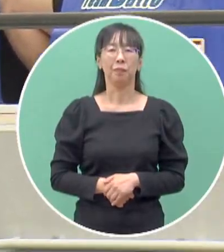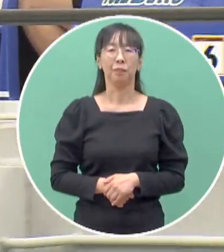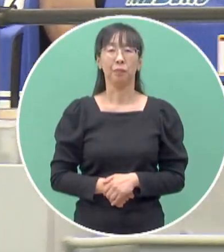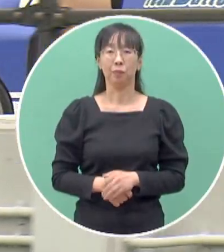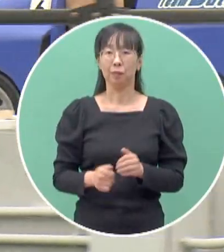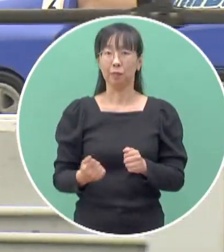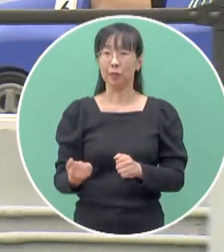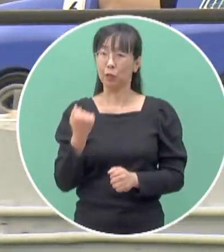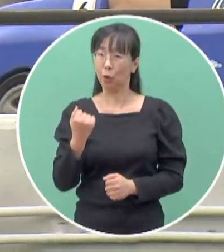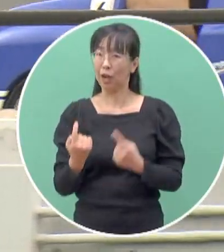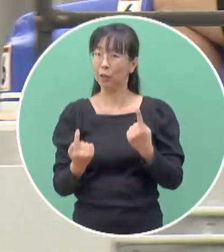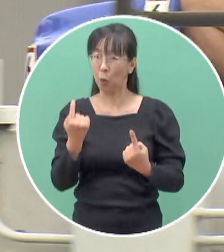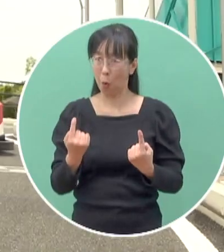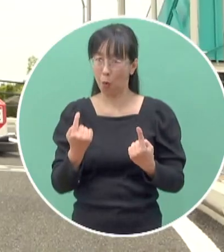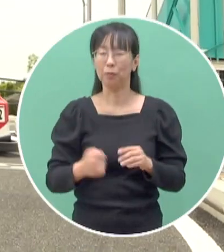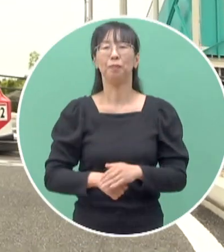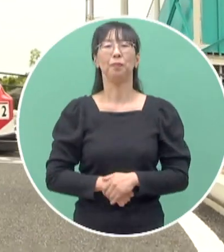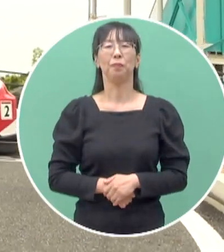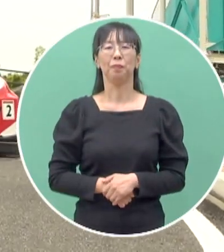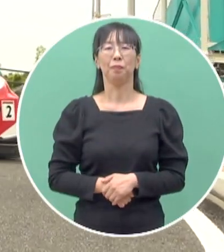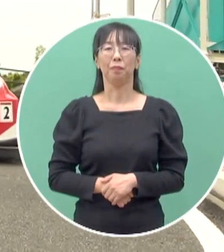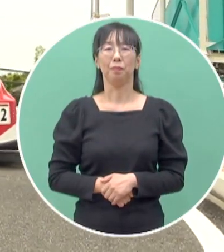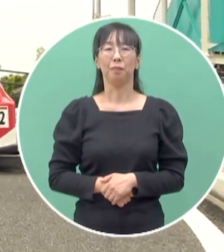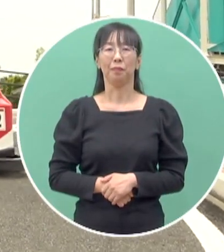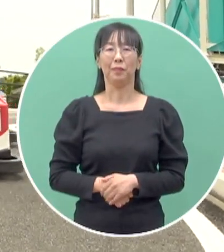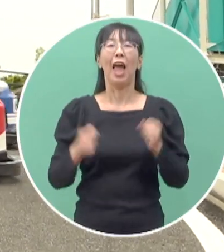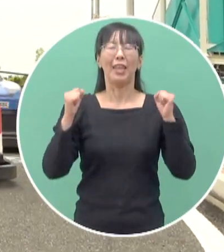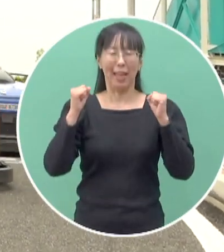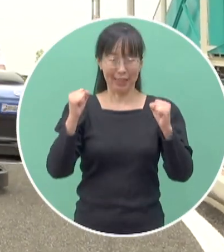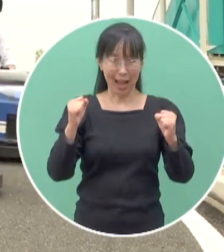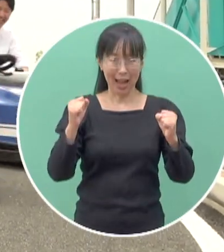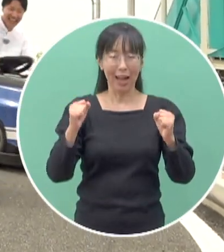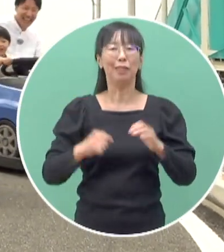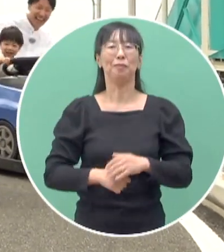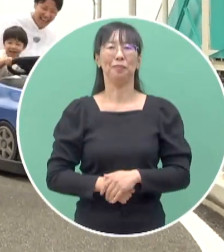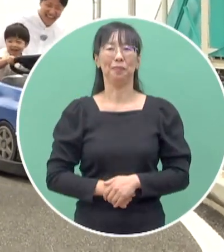勝敗はいかに？ よしよし、見えた。